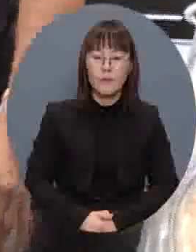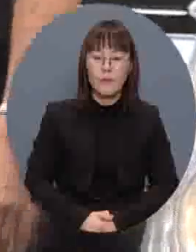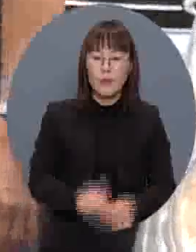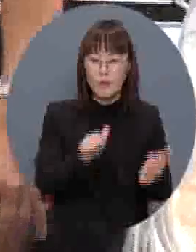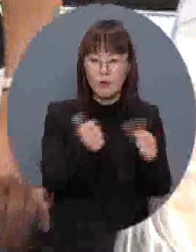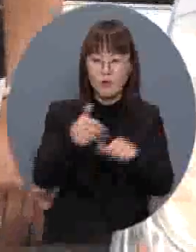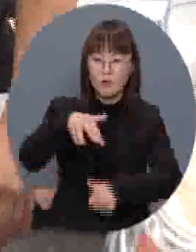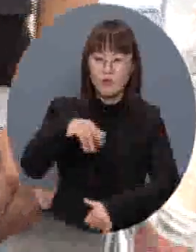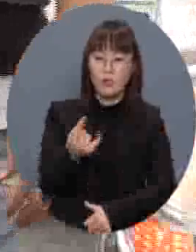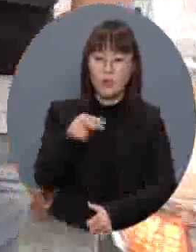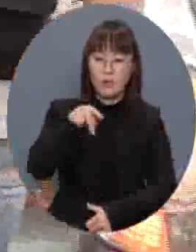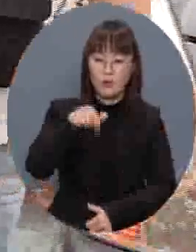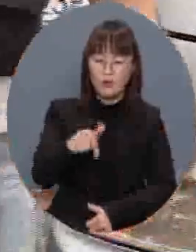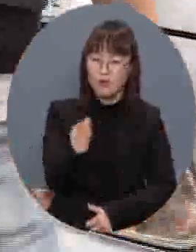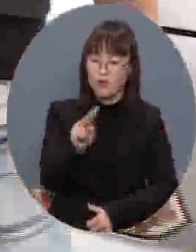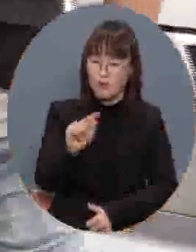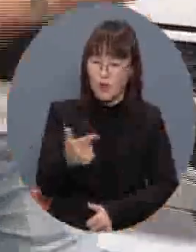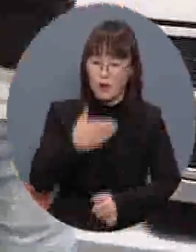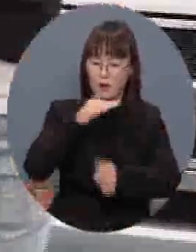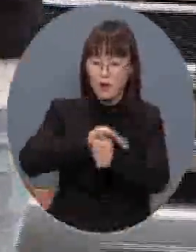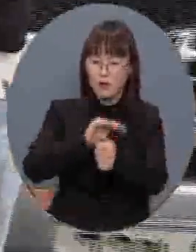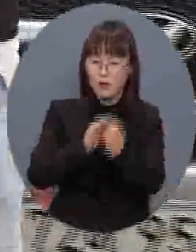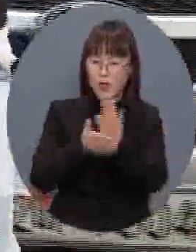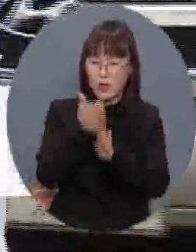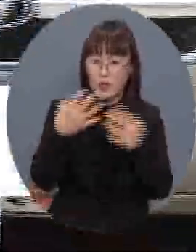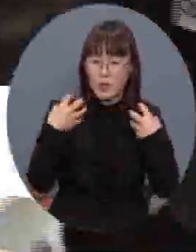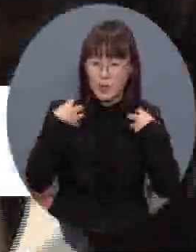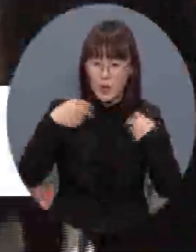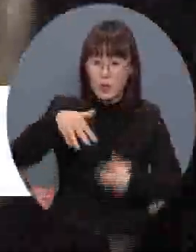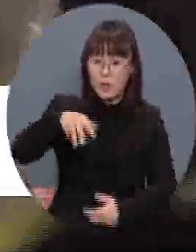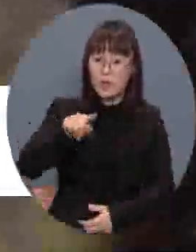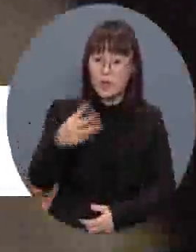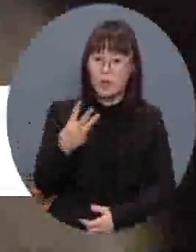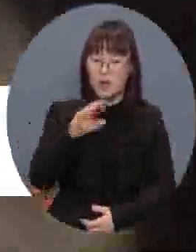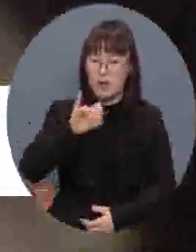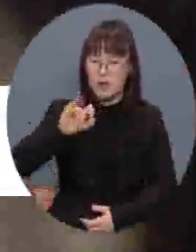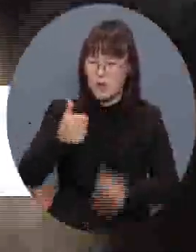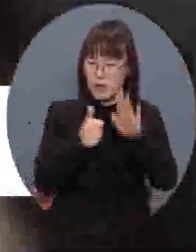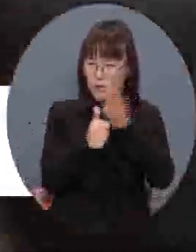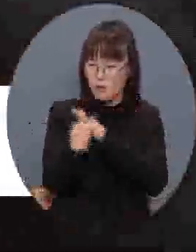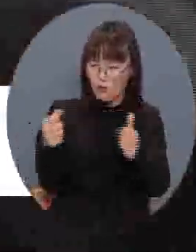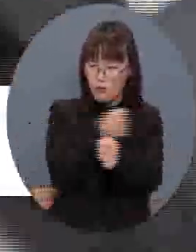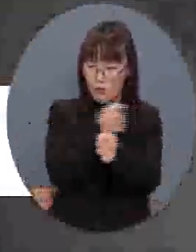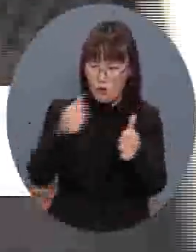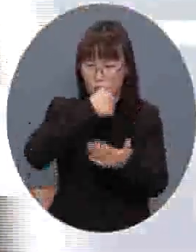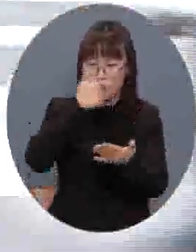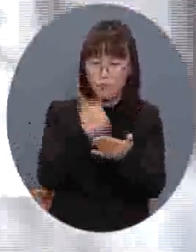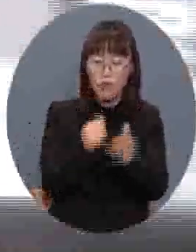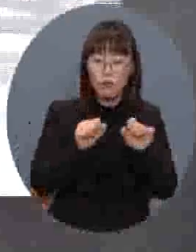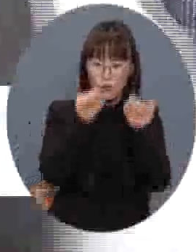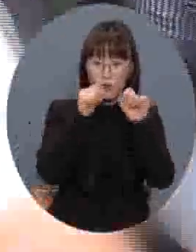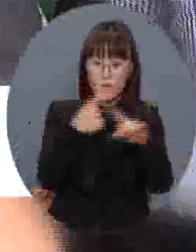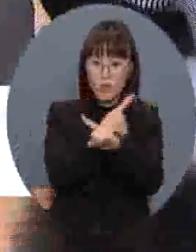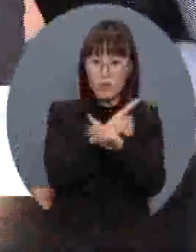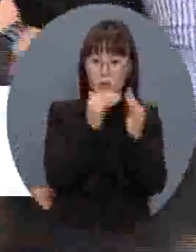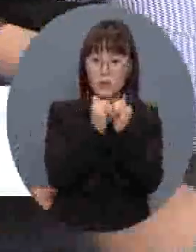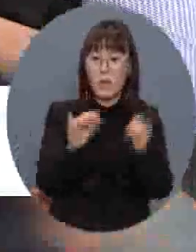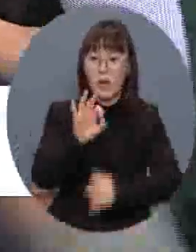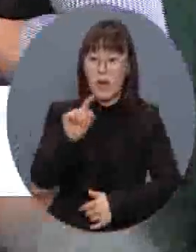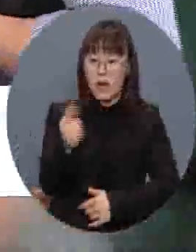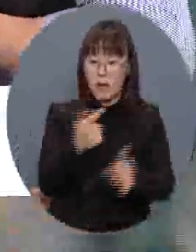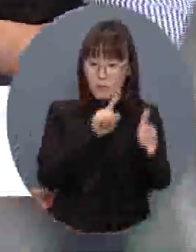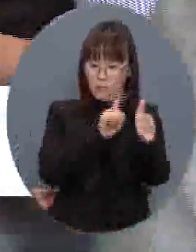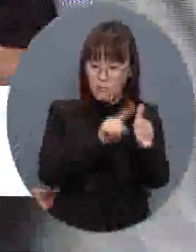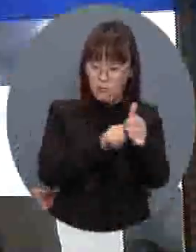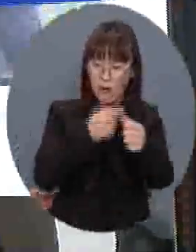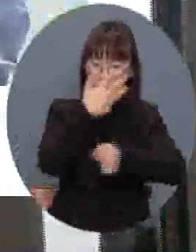고 최숙현 선수를 포함해 경주시청 철인 3종 경기팀 선수들을 폭행한 혐의를 받는 운동 처방사 안모 씨에게